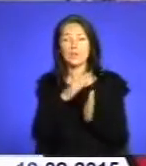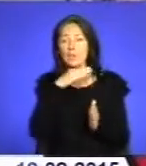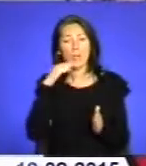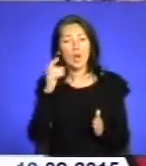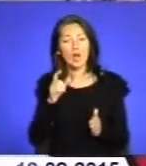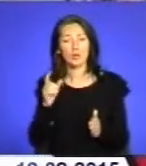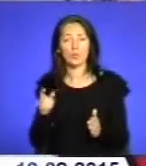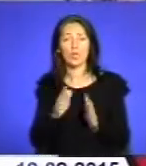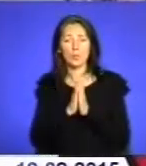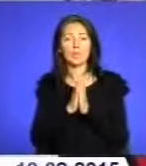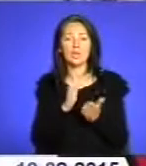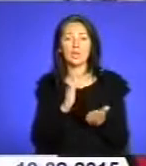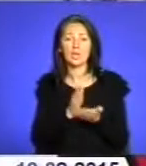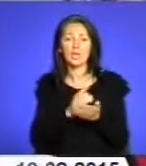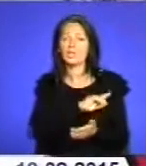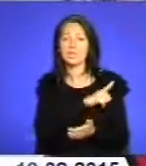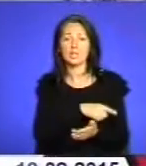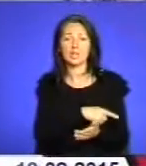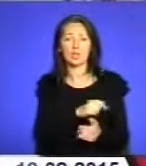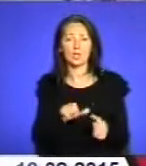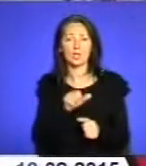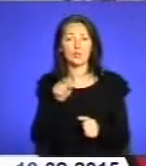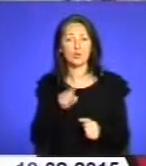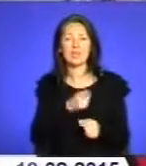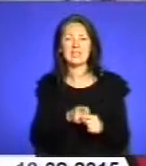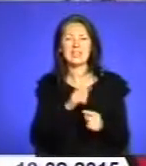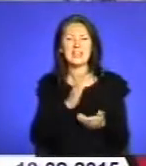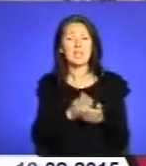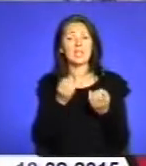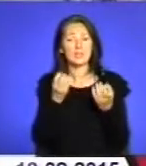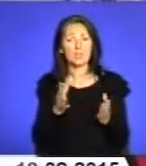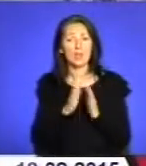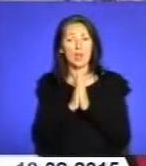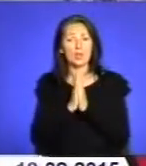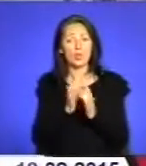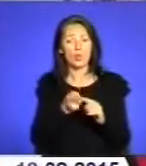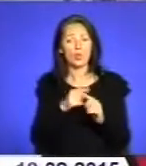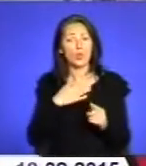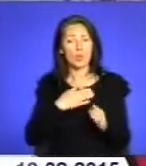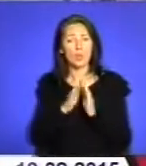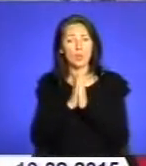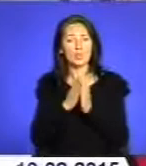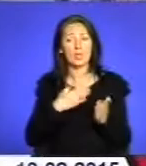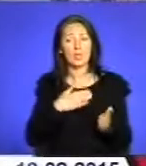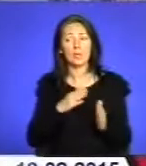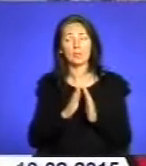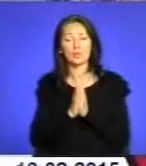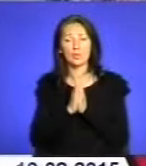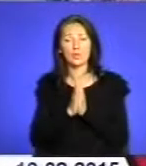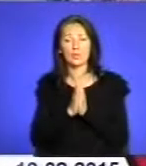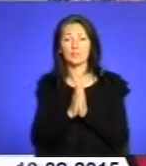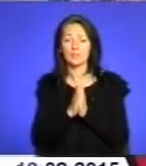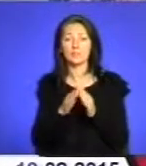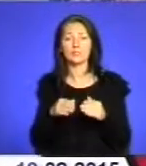більш сильнішою. Окрім цього, це не є просто звичайна молитва, яку ми нараз молимося. Ми молимося також і жертвуємо цілу службу Божу